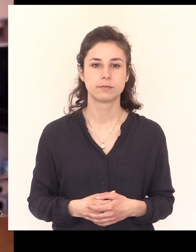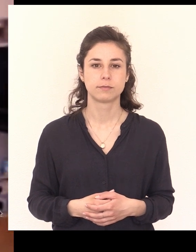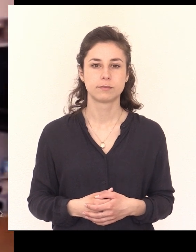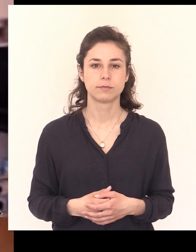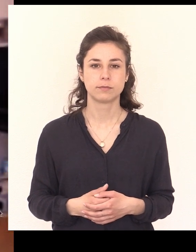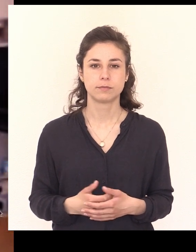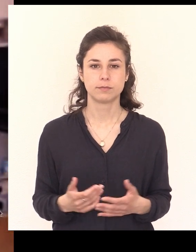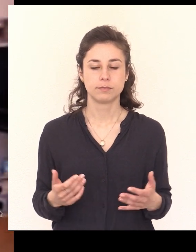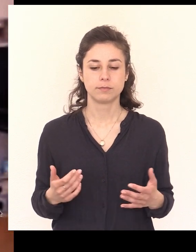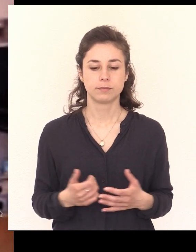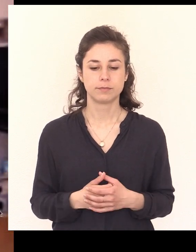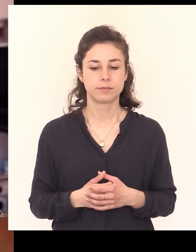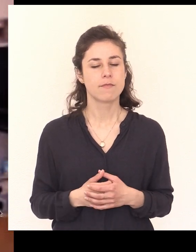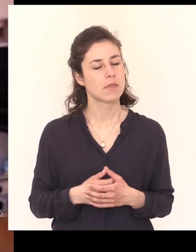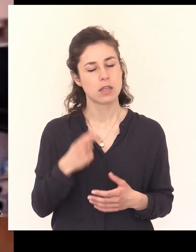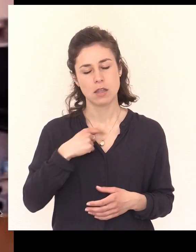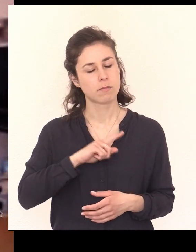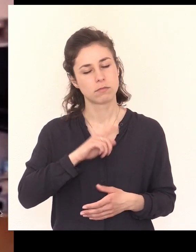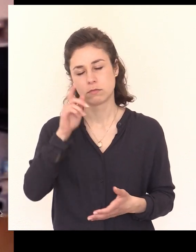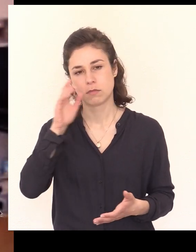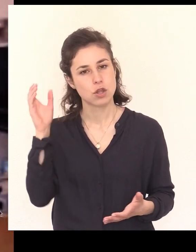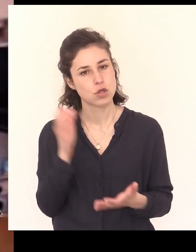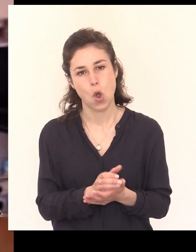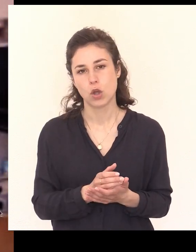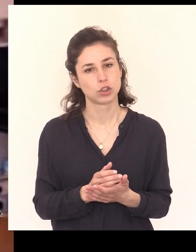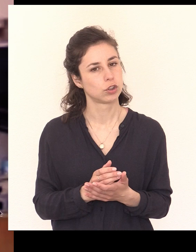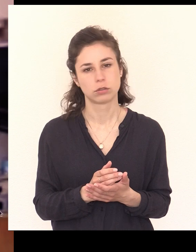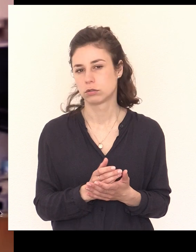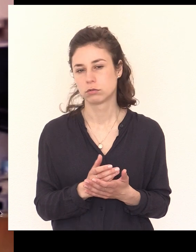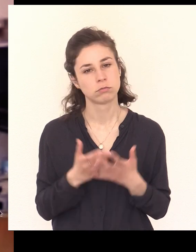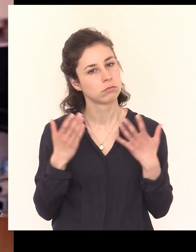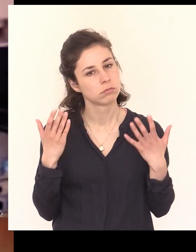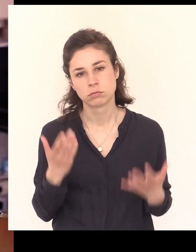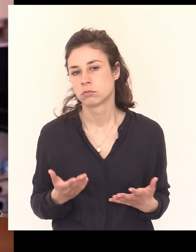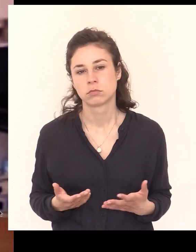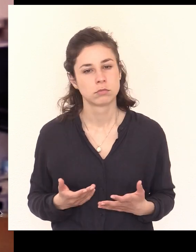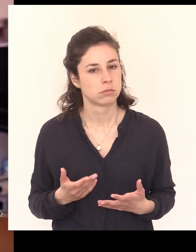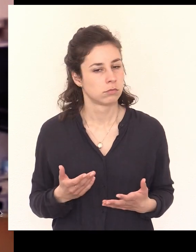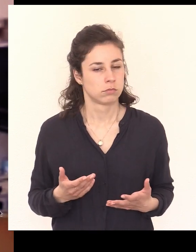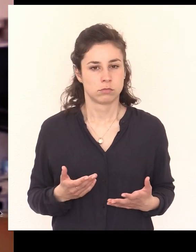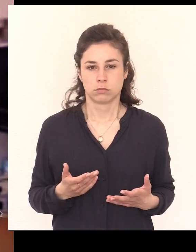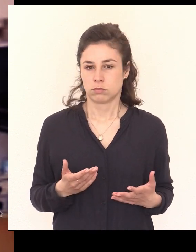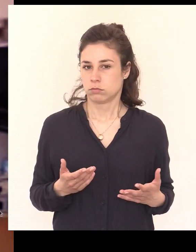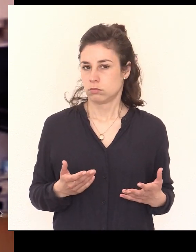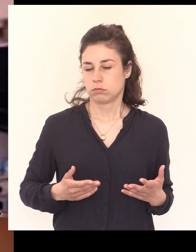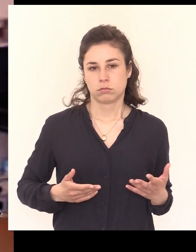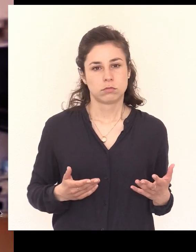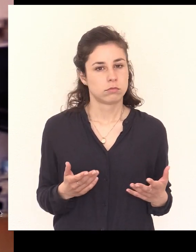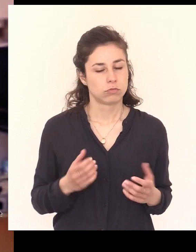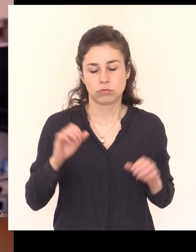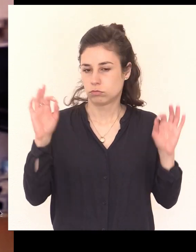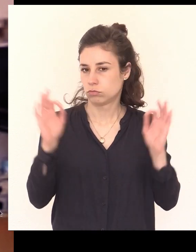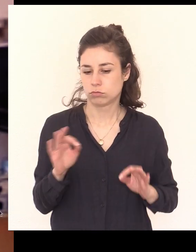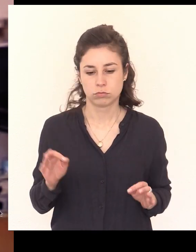Ich war natürlich enttäuscht und entsetzt und hatte,